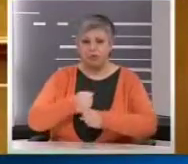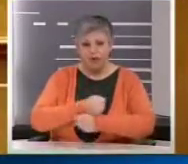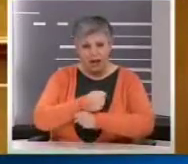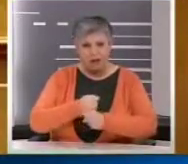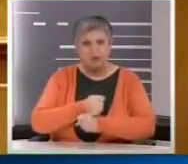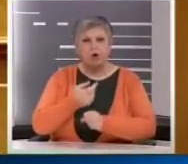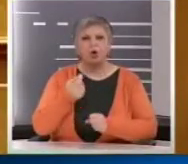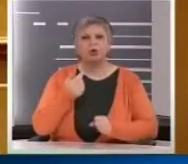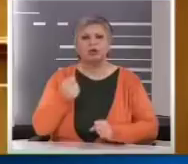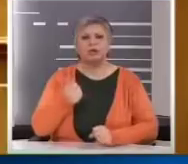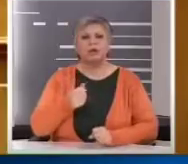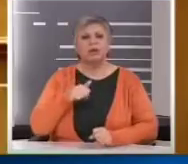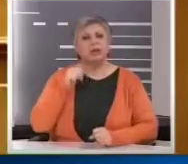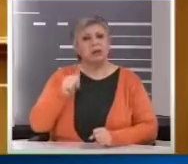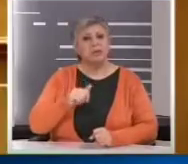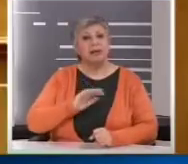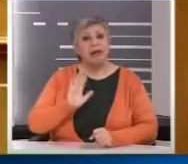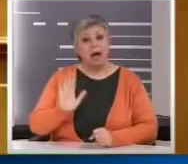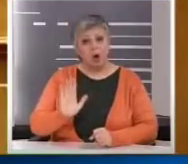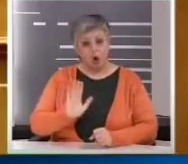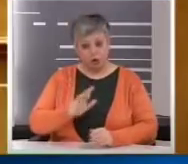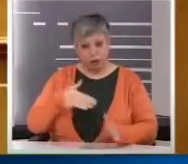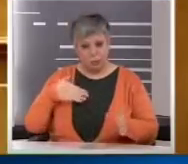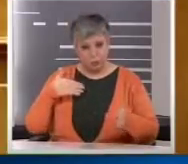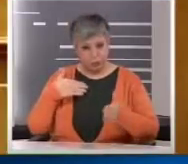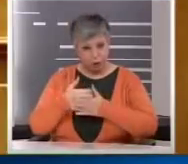μόλις τελειώνει η δουλειά, ξαναλλάζει η διάταξη.